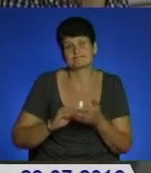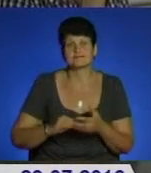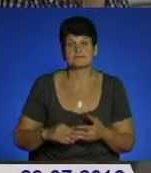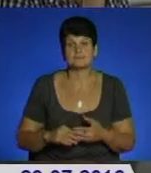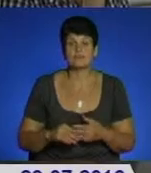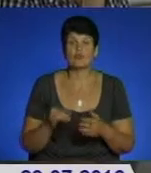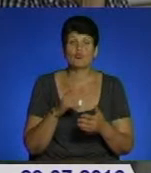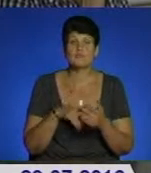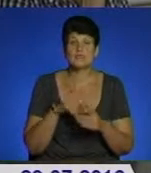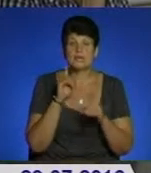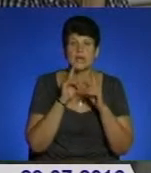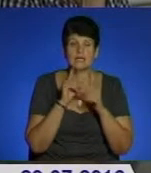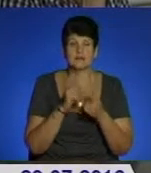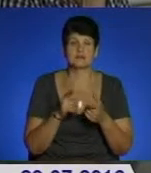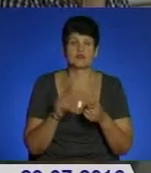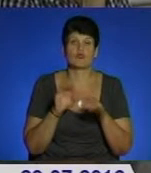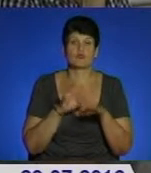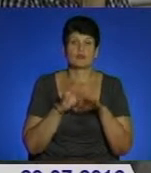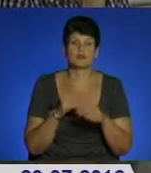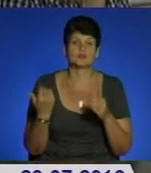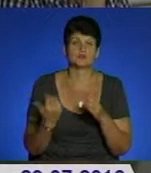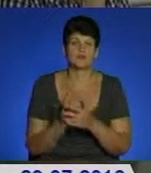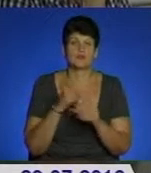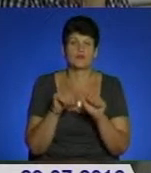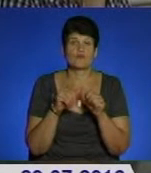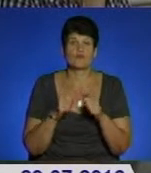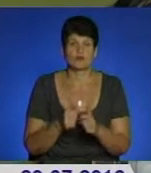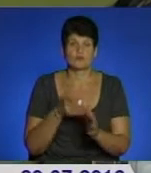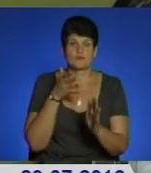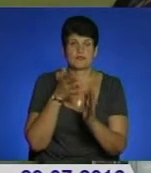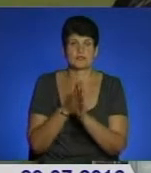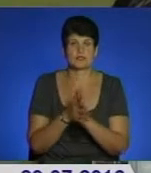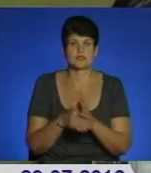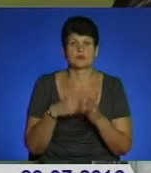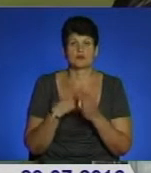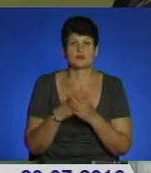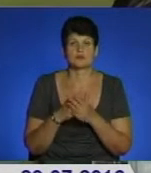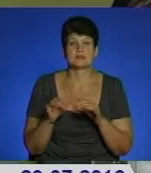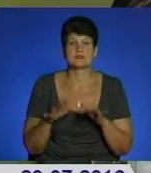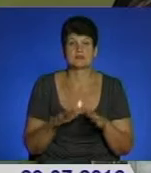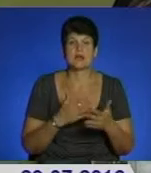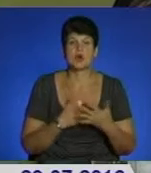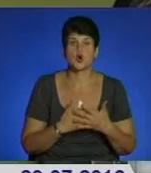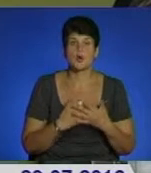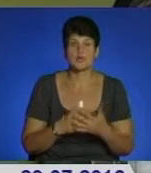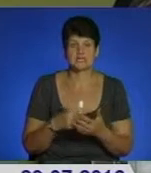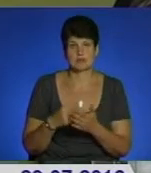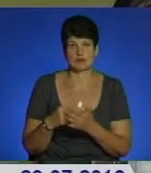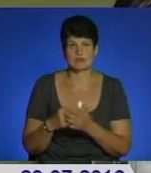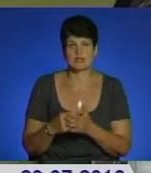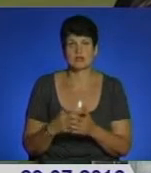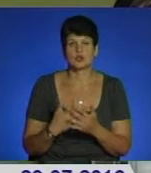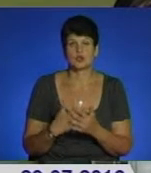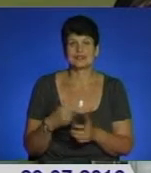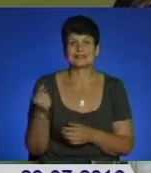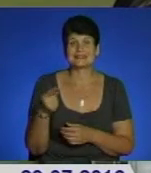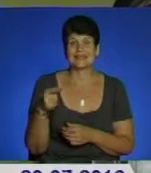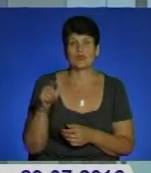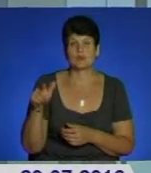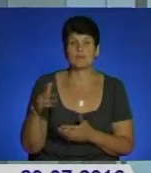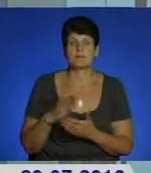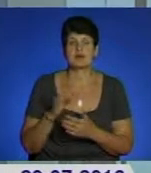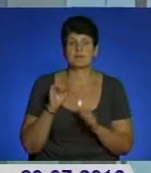раді запровадили нові форми забезпечення відкритості бюджетного процесу. Одна із них – громадський бюджет. Тобто тернополяни мають